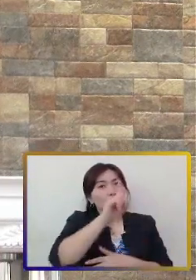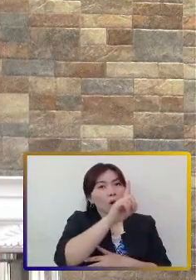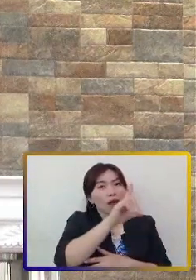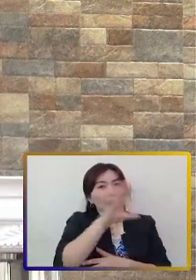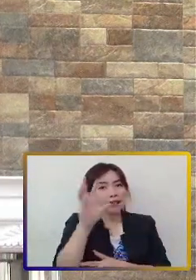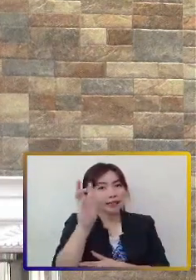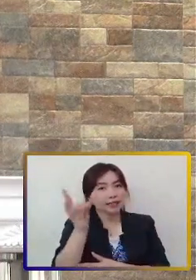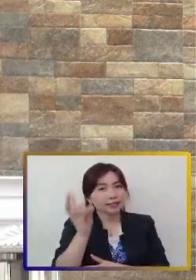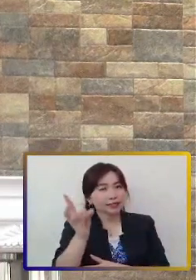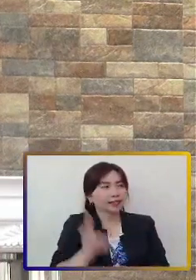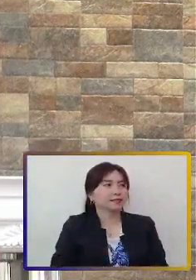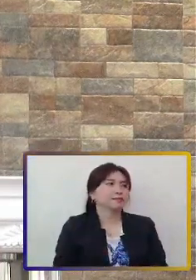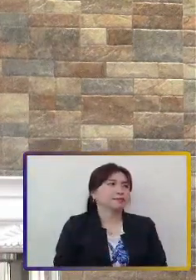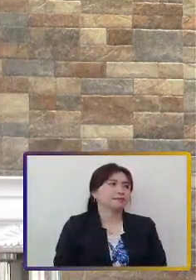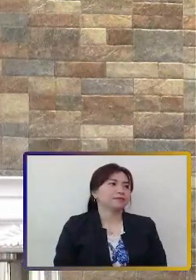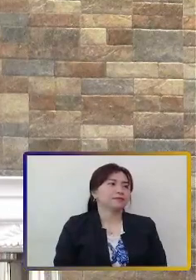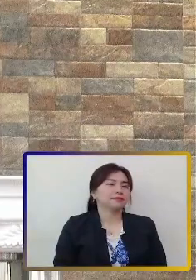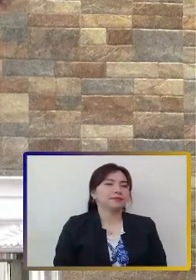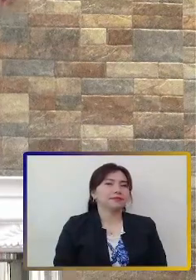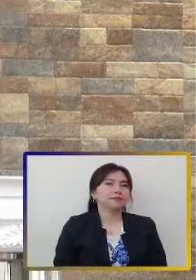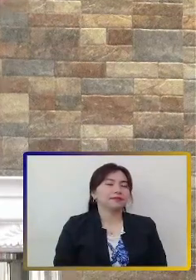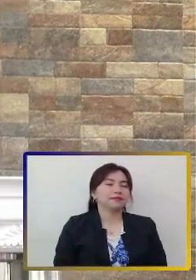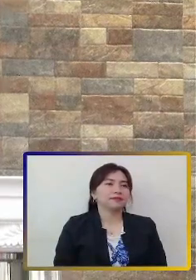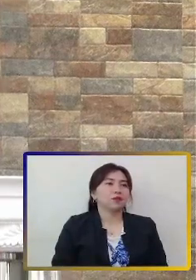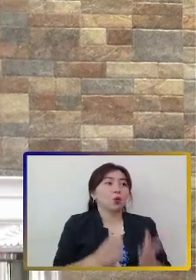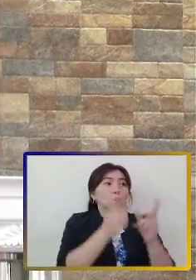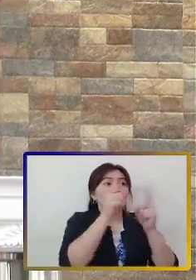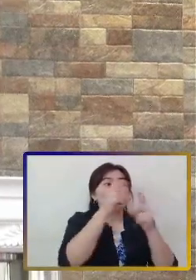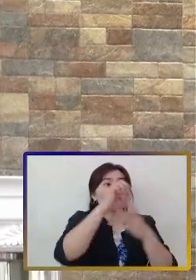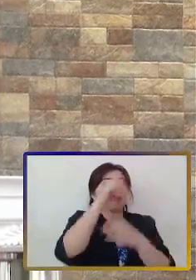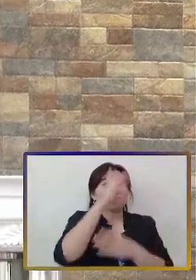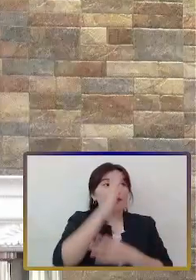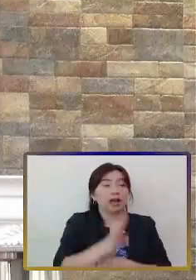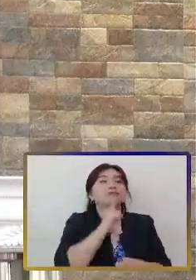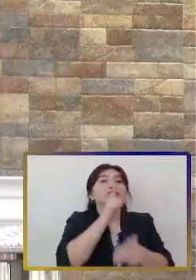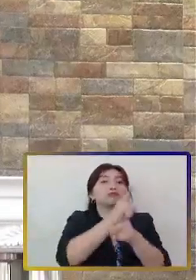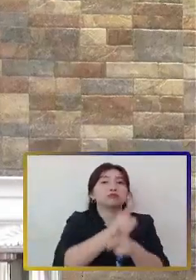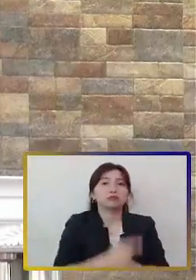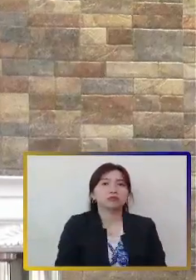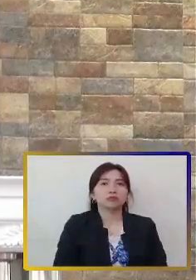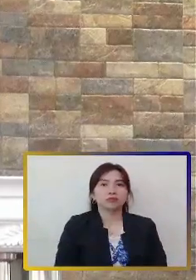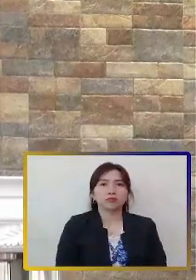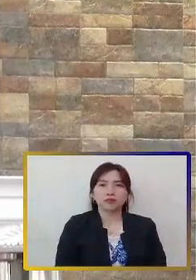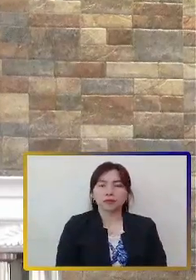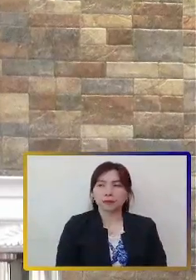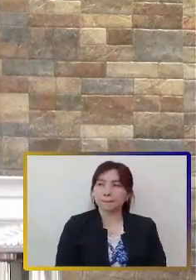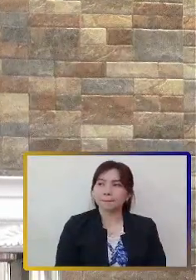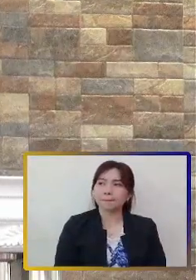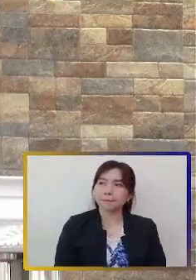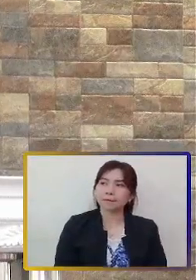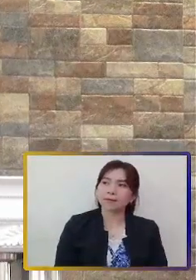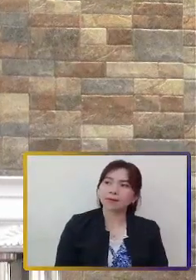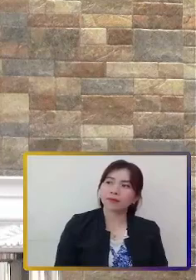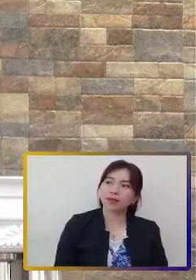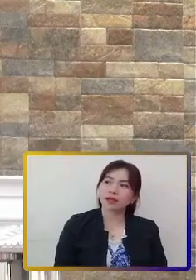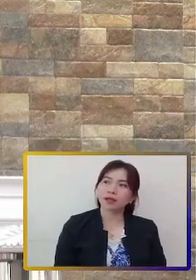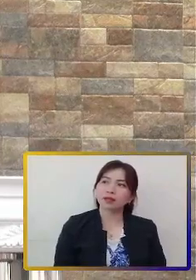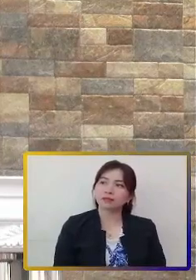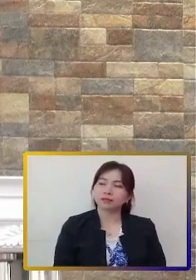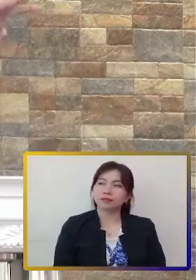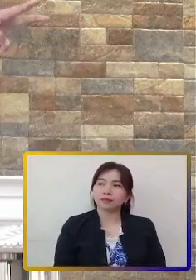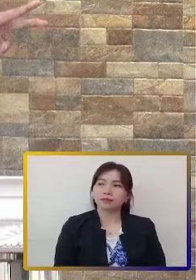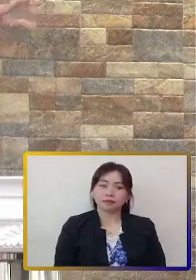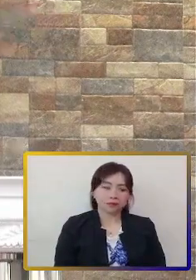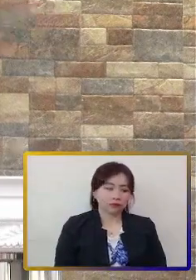niyo totoo na siya sa pasimula pa lang eh kailan lang naman tayo nag-exist minsan na